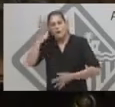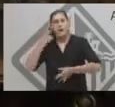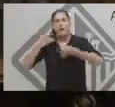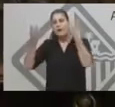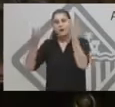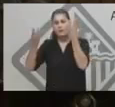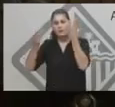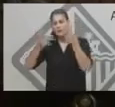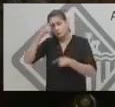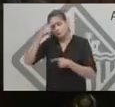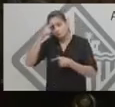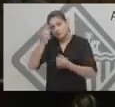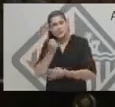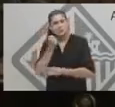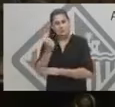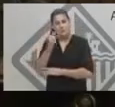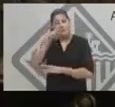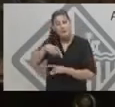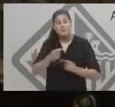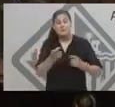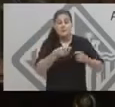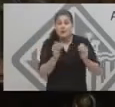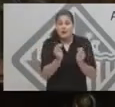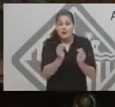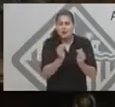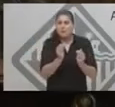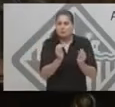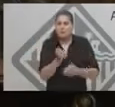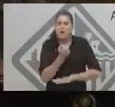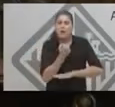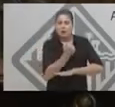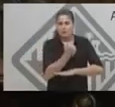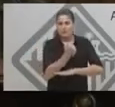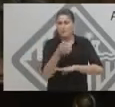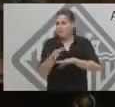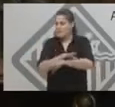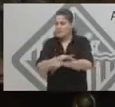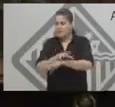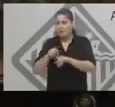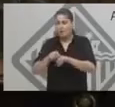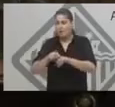cultura. I reivindicar el petit i mitjà comerç i convertir Palma en la millor botiga del món.